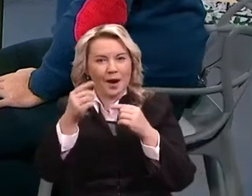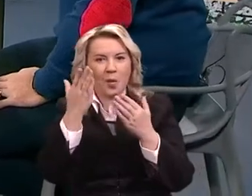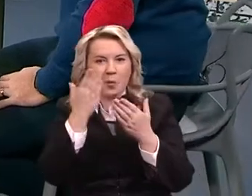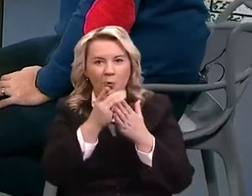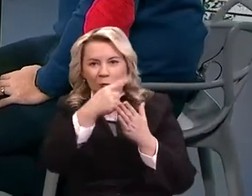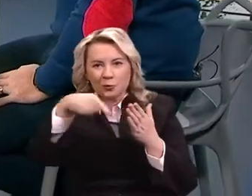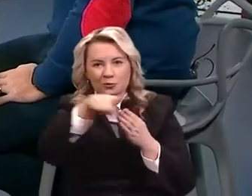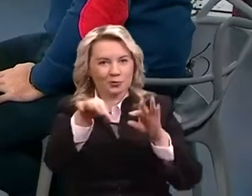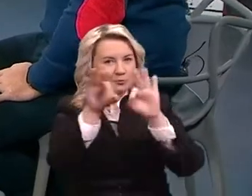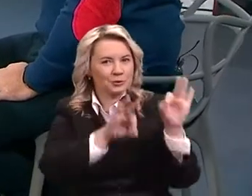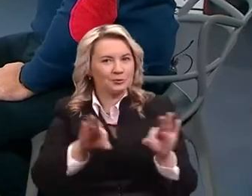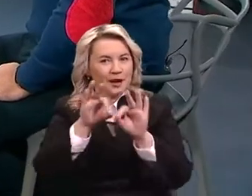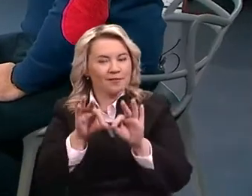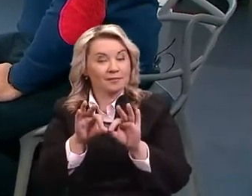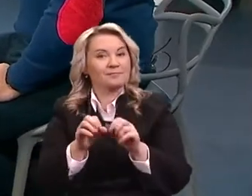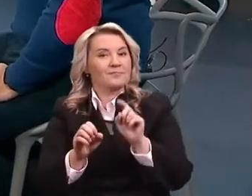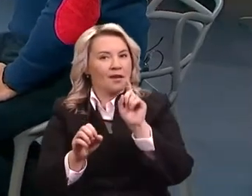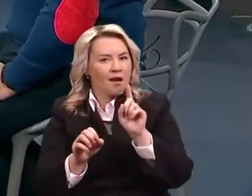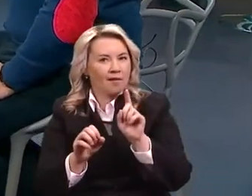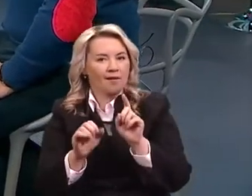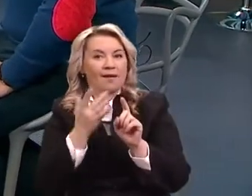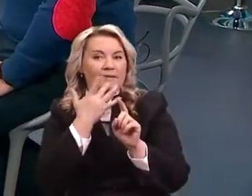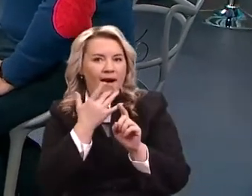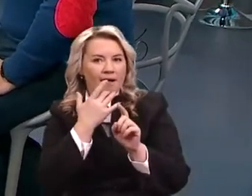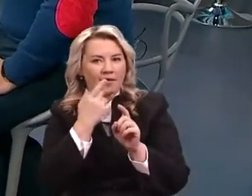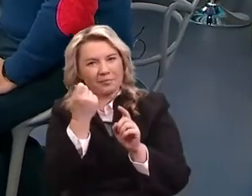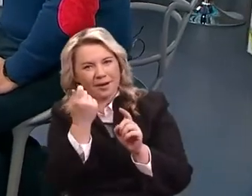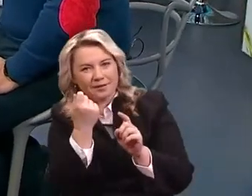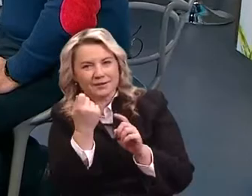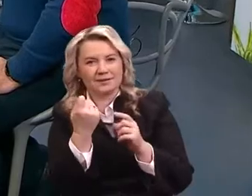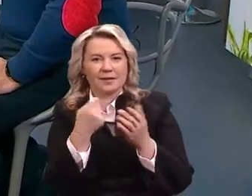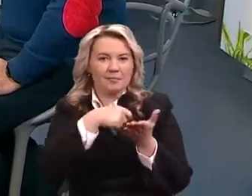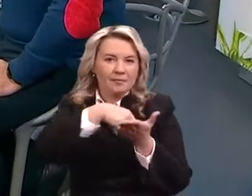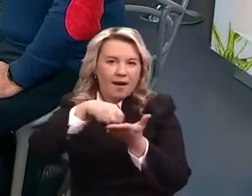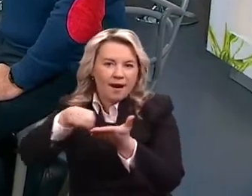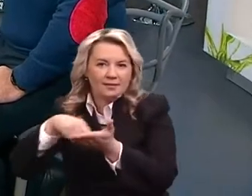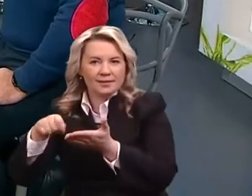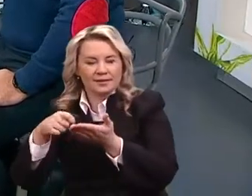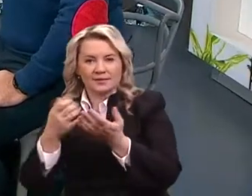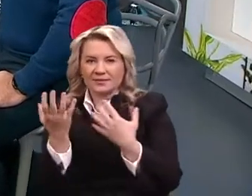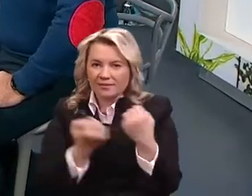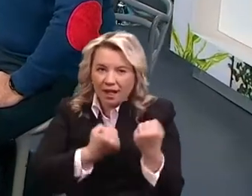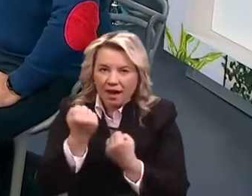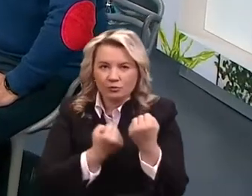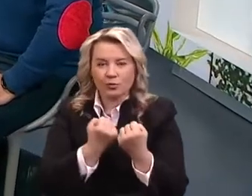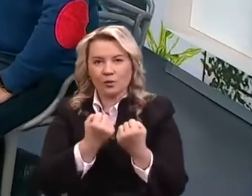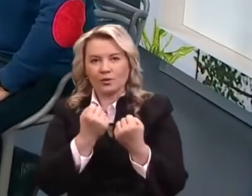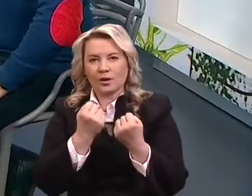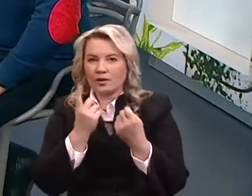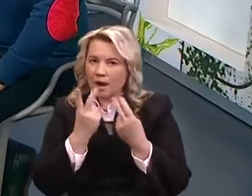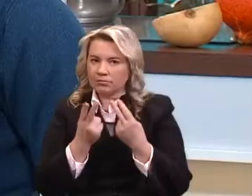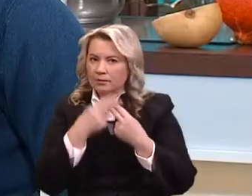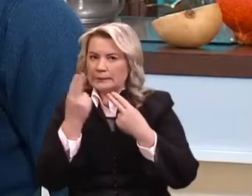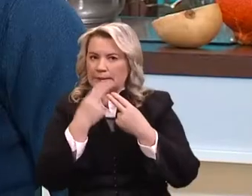nakupovat a jak platit online, aby to bylo nejen účelné a ksi pohodlné, ale taky bezpečné. O tom dnes s